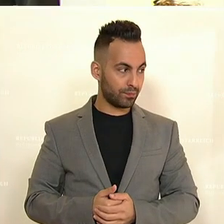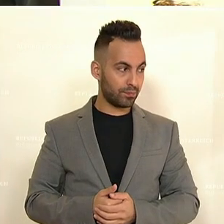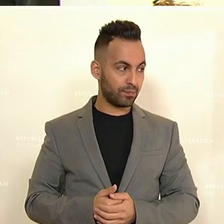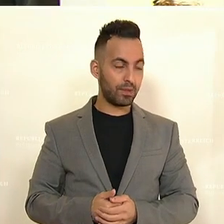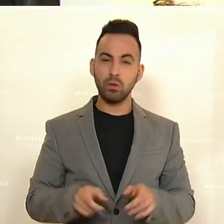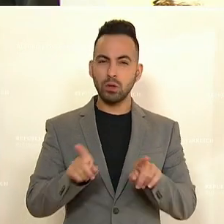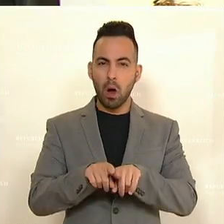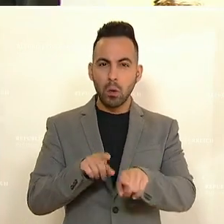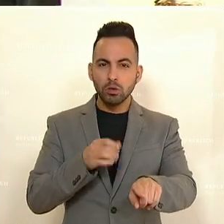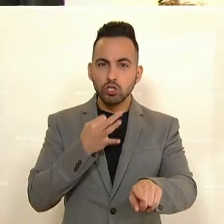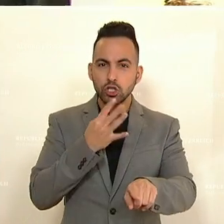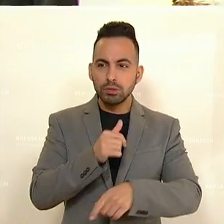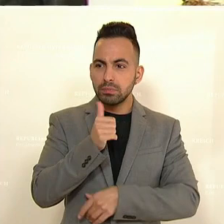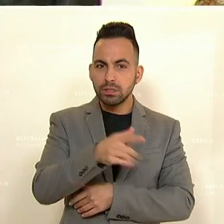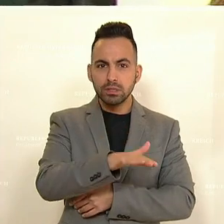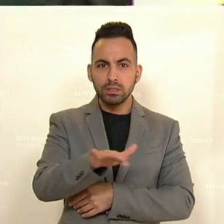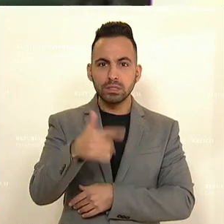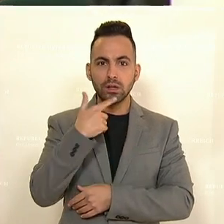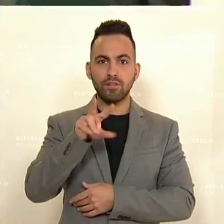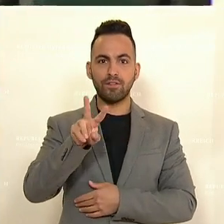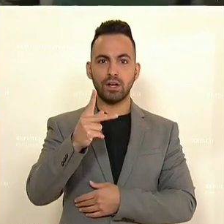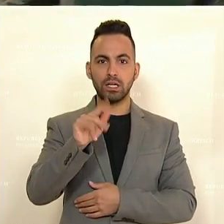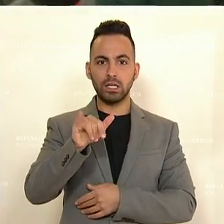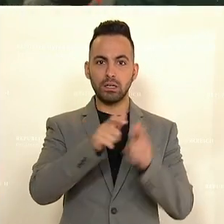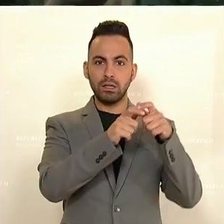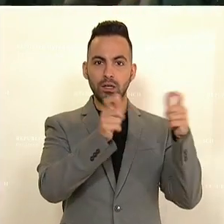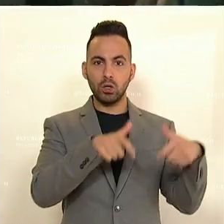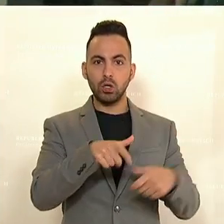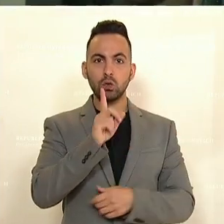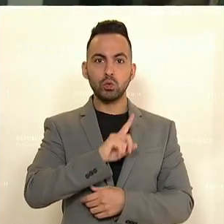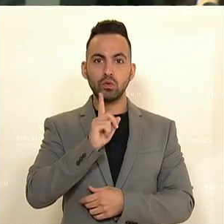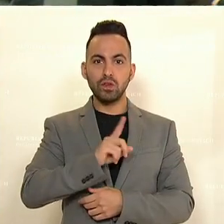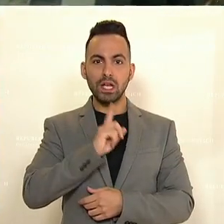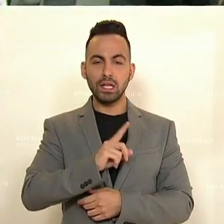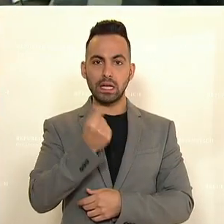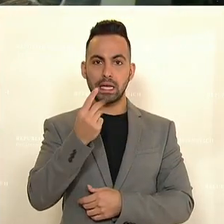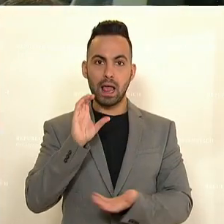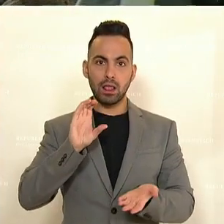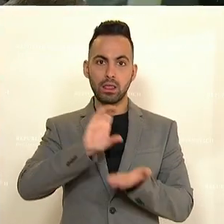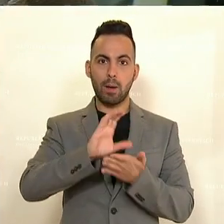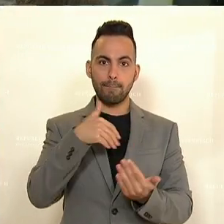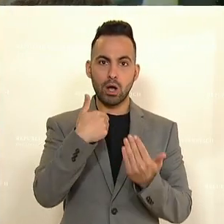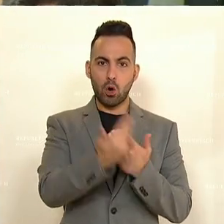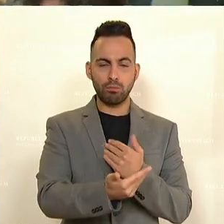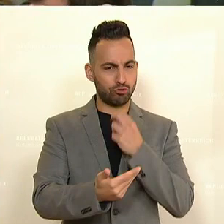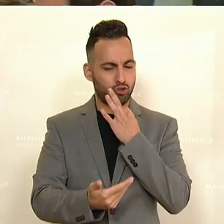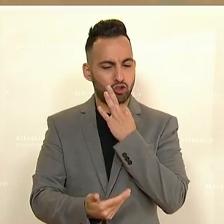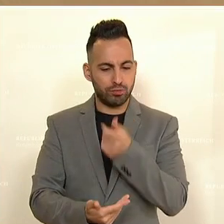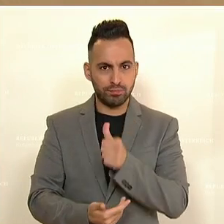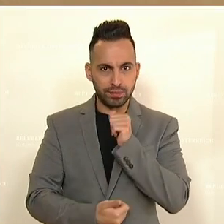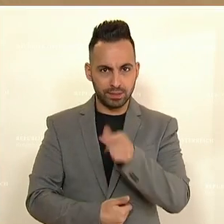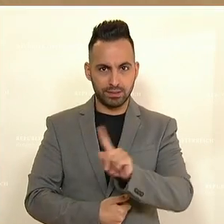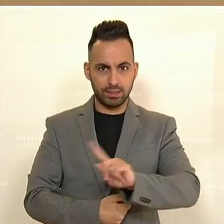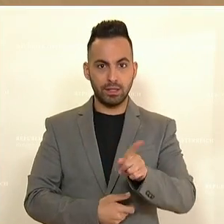es stimmt nicht, dass der VKI zu wenig Geld heuer bekommt, sondern wir arbeiten an